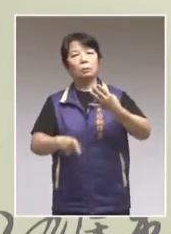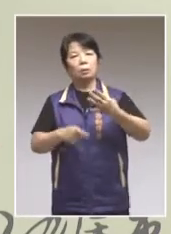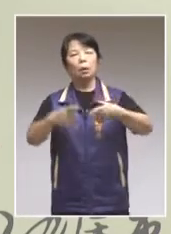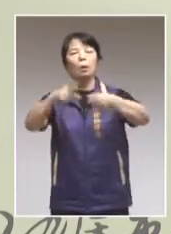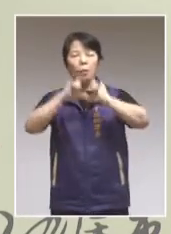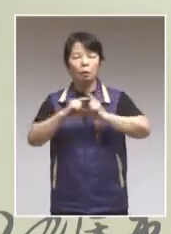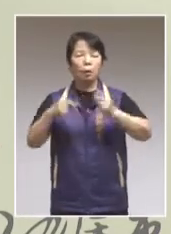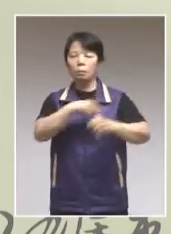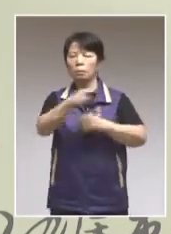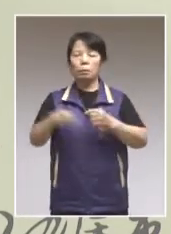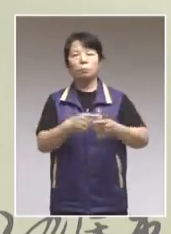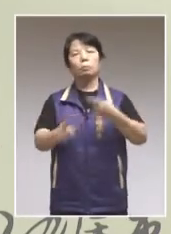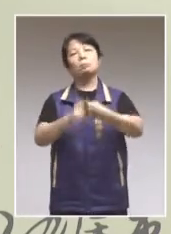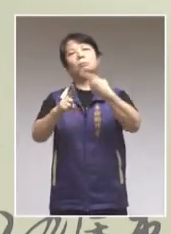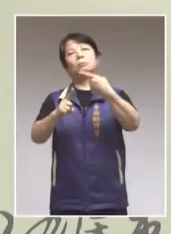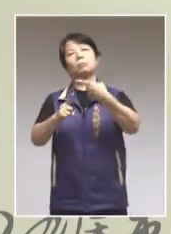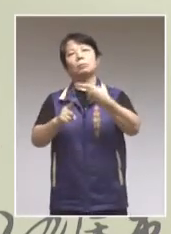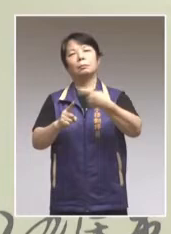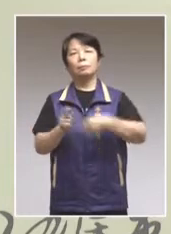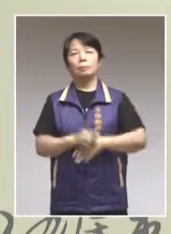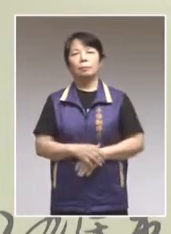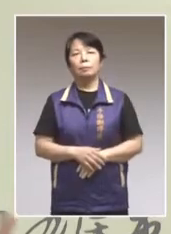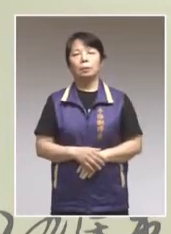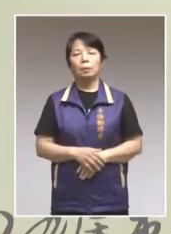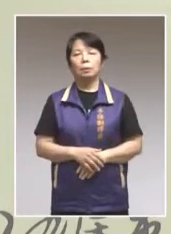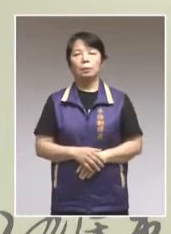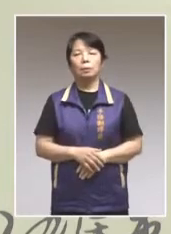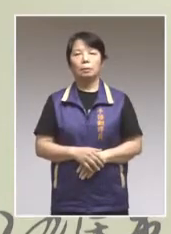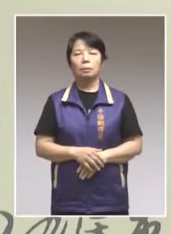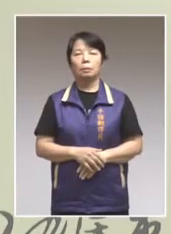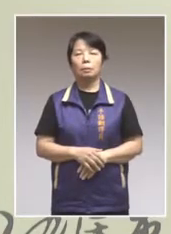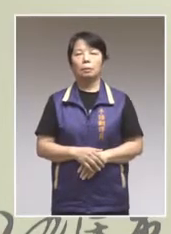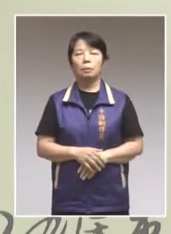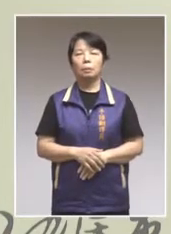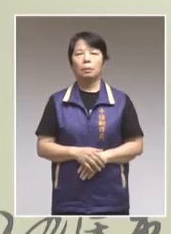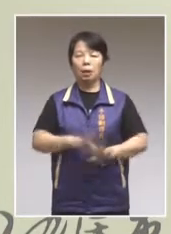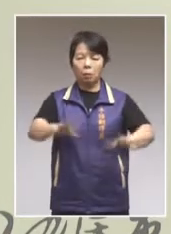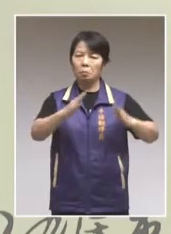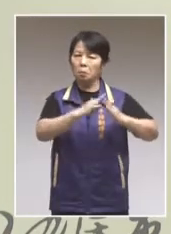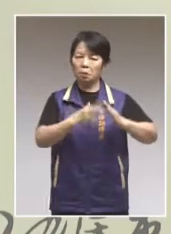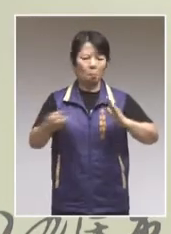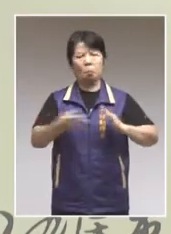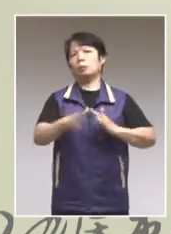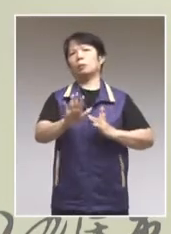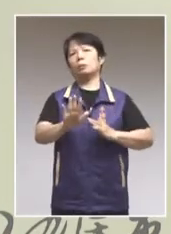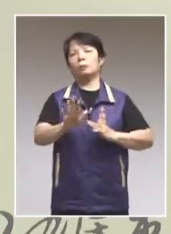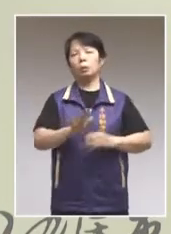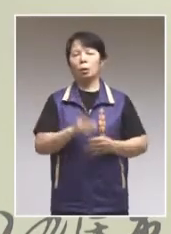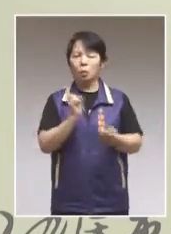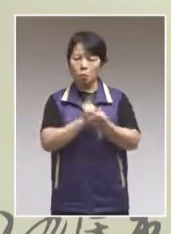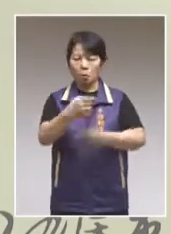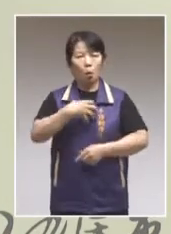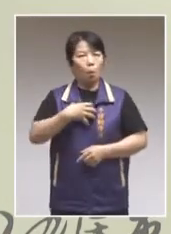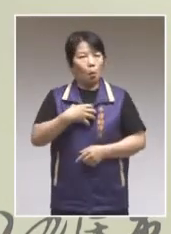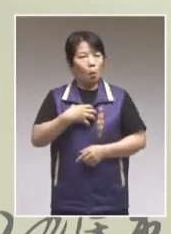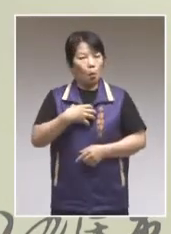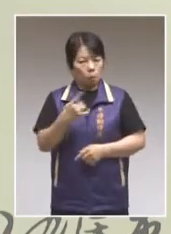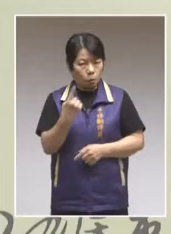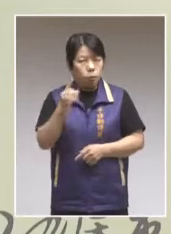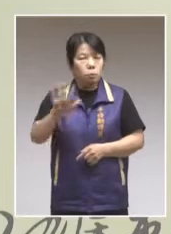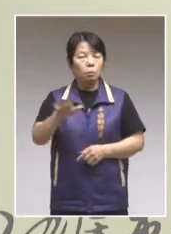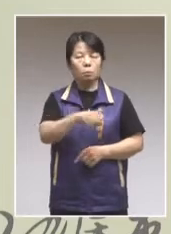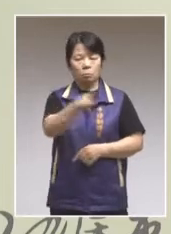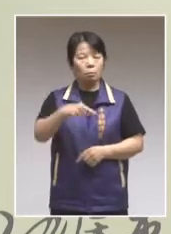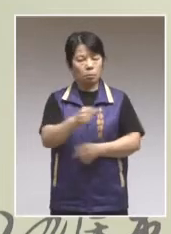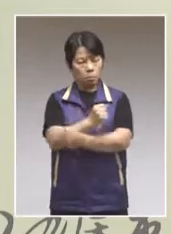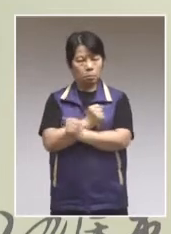来拢伫高雄确诊。好、哦，阿哥为何出来了？所以有这个风险的族群，要特别注